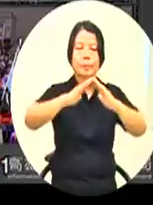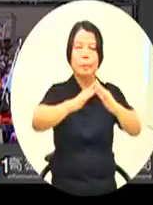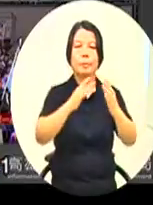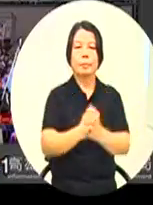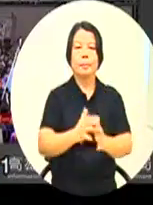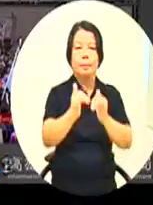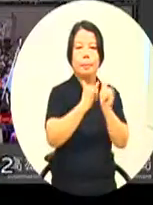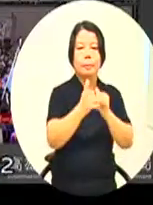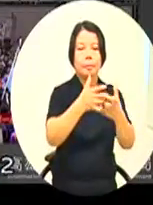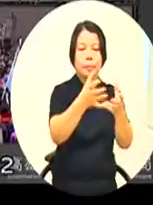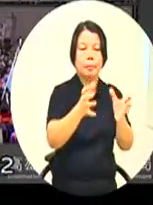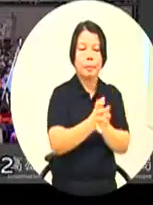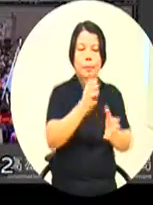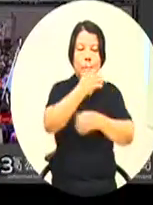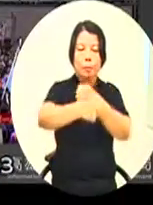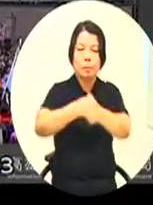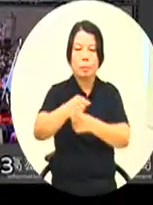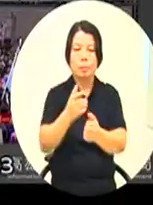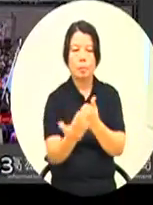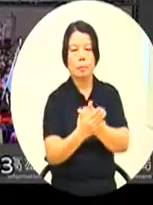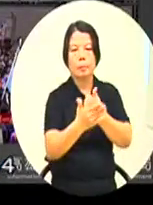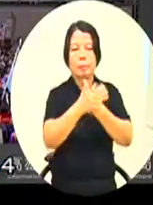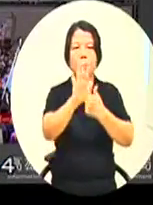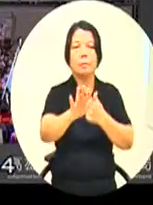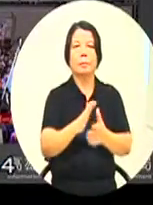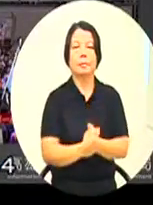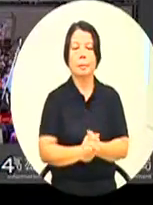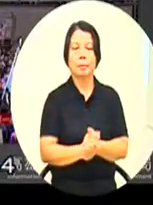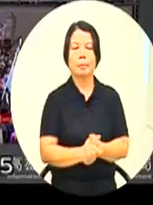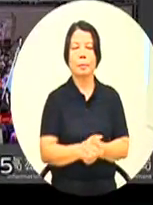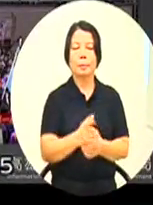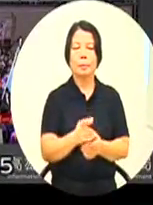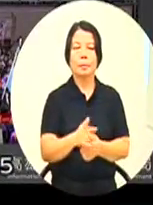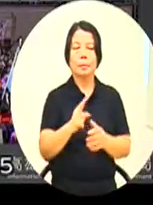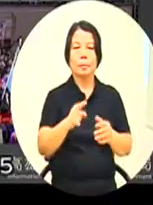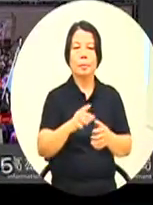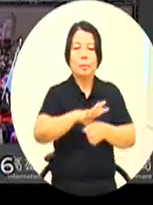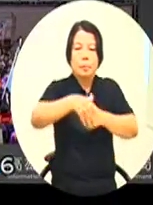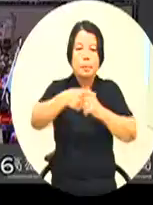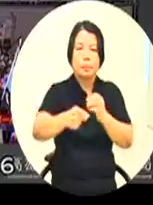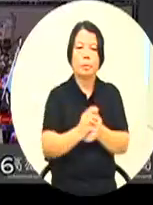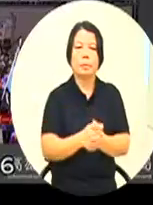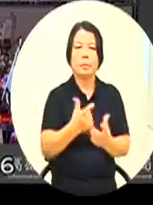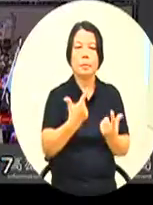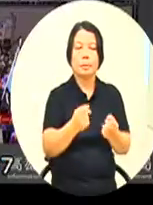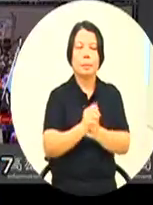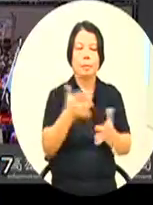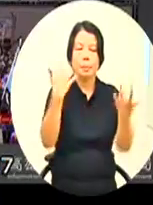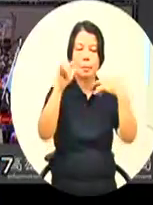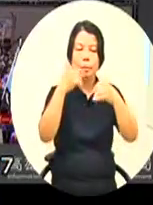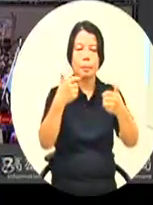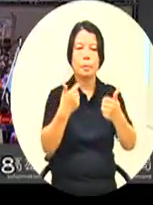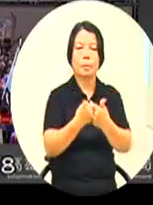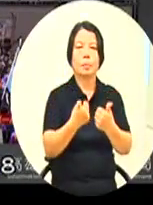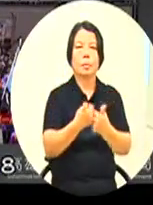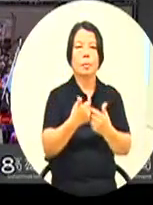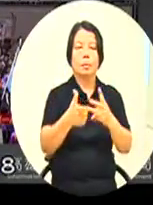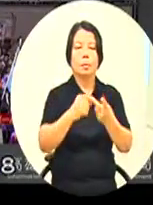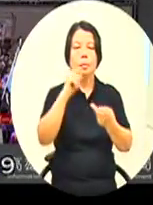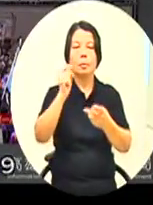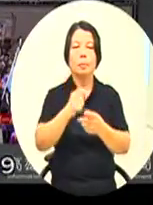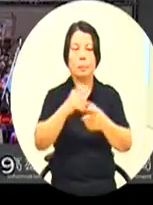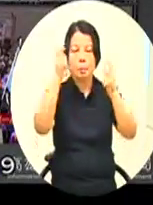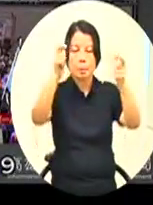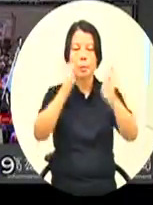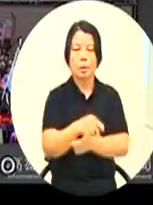间的重要活动呢协助也是不遗余力，比如说包括我们的异想乐园嘉年华，高雄啤酒节，当然